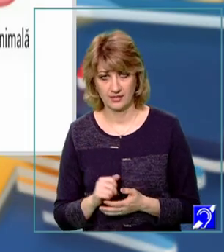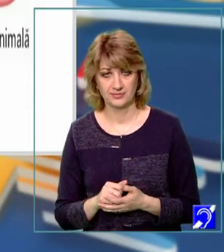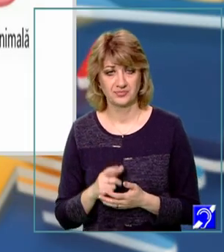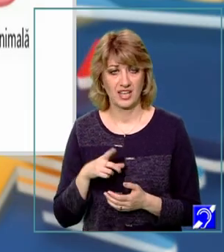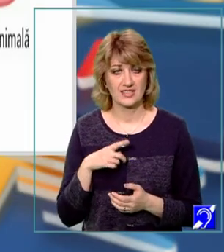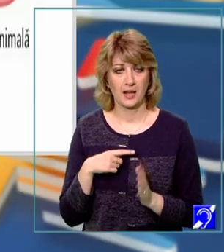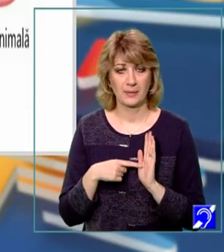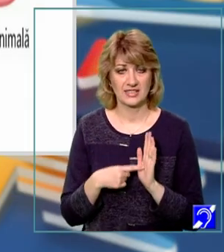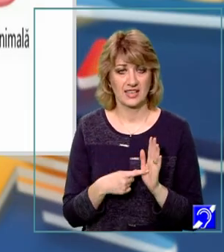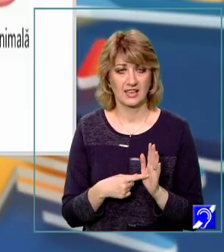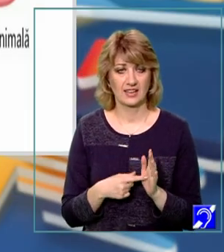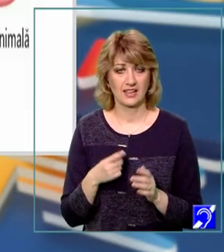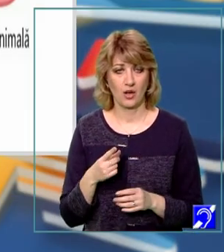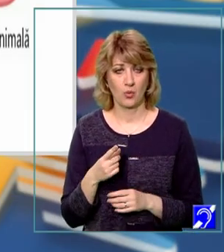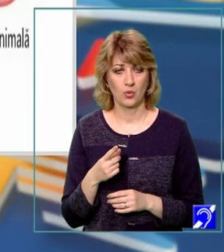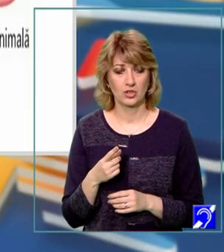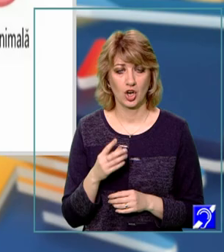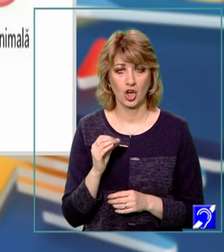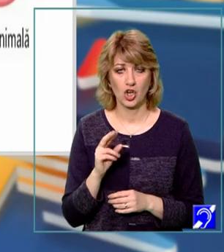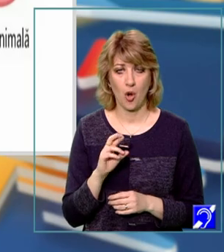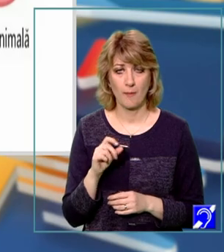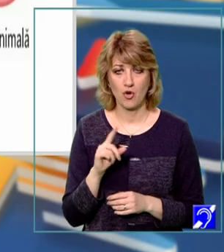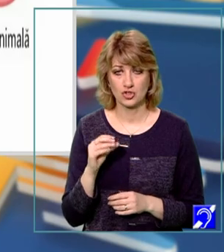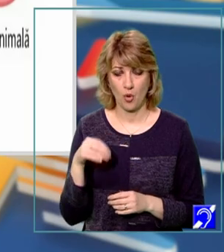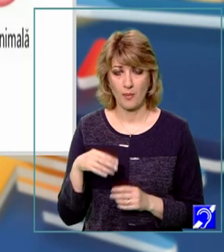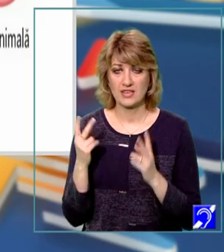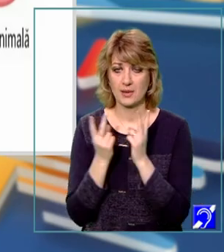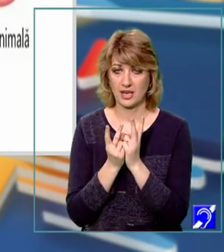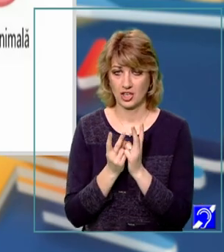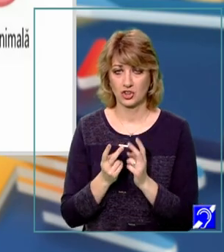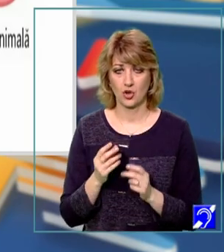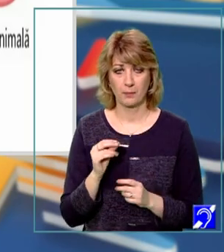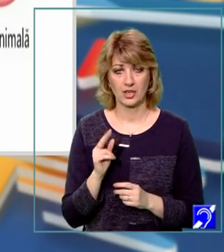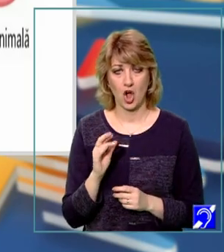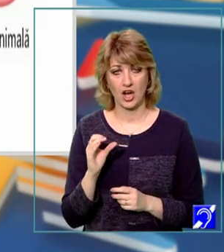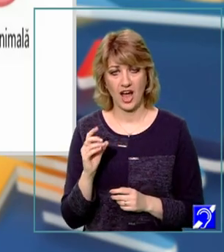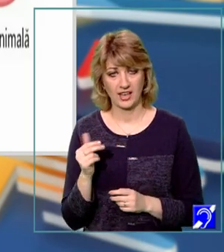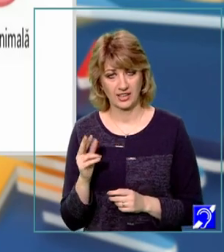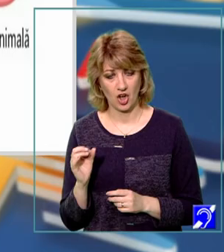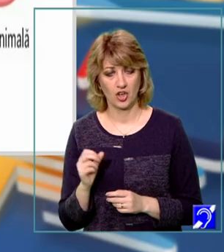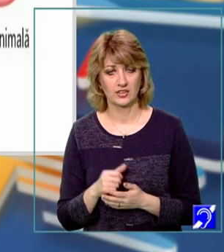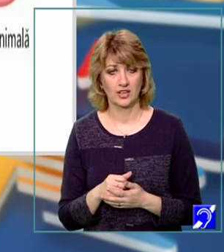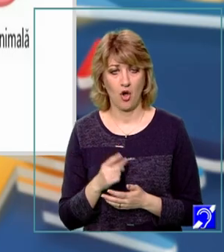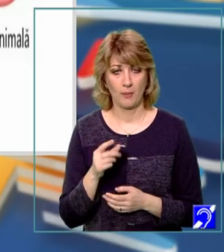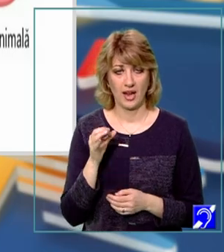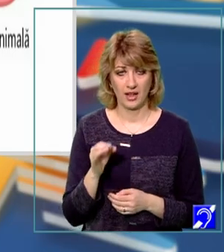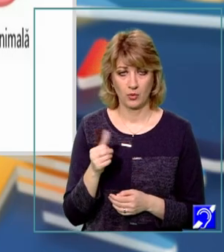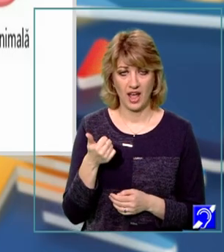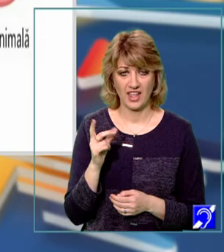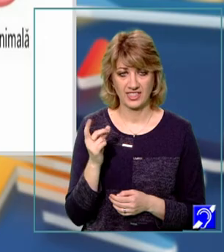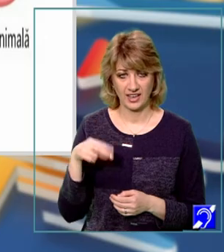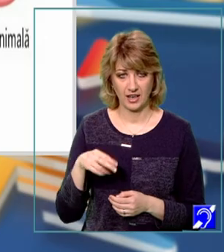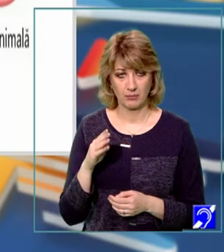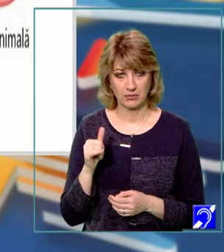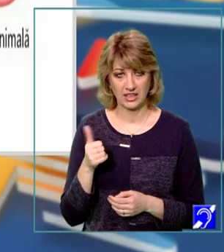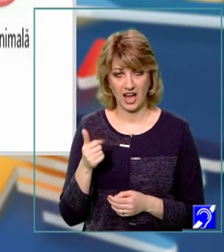este reprezentat de câte un cromozom asemănător procariotelor, o moleculă de ADN